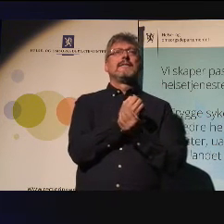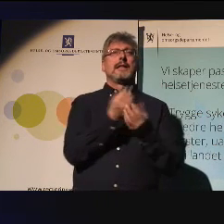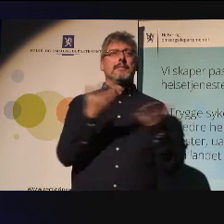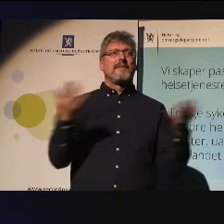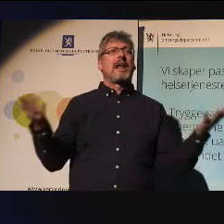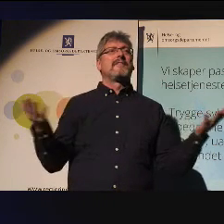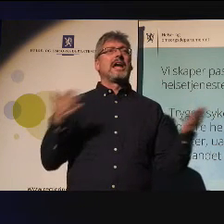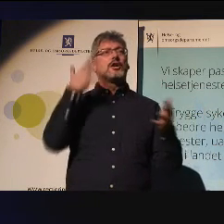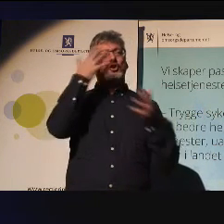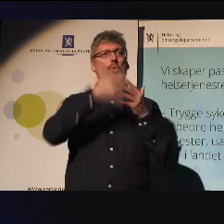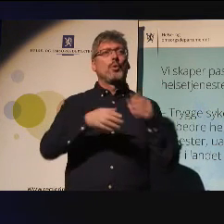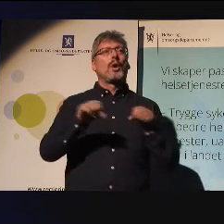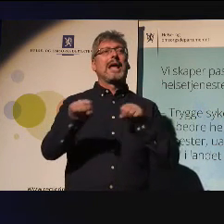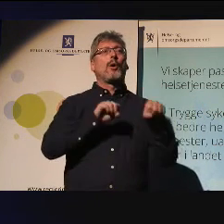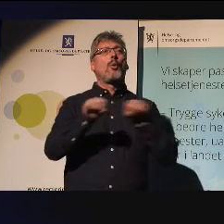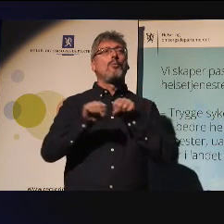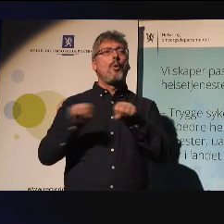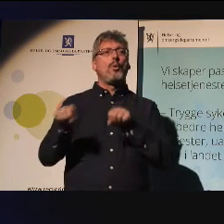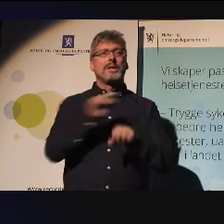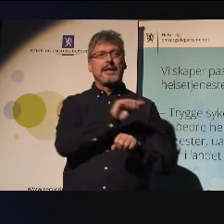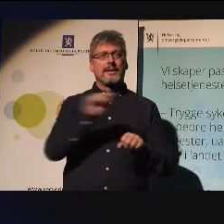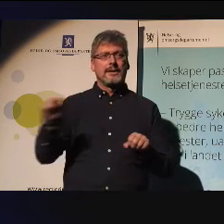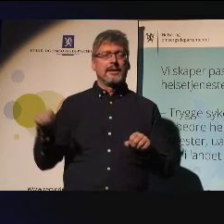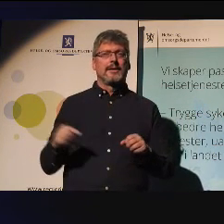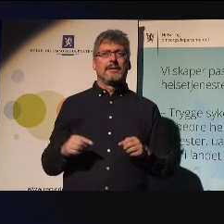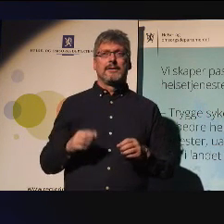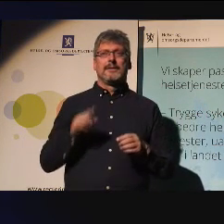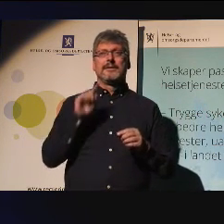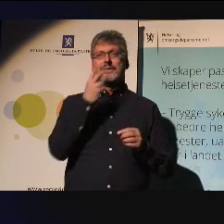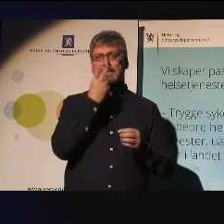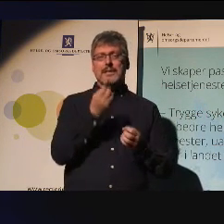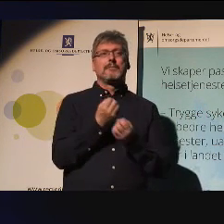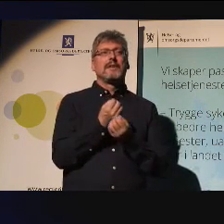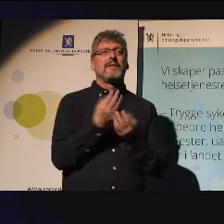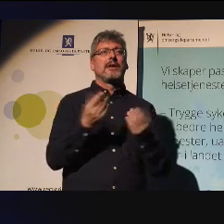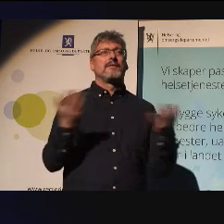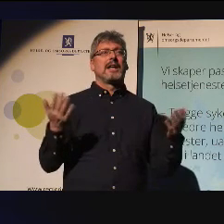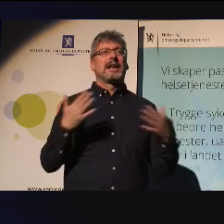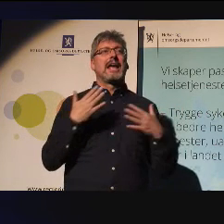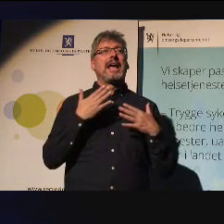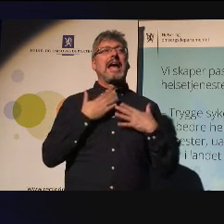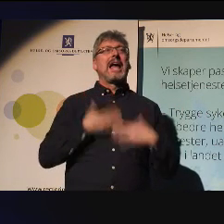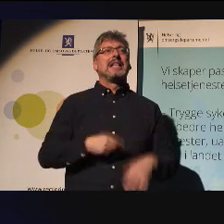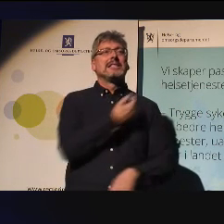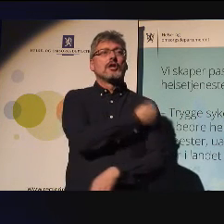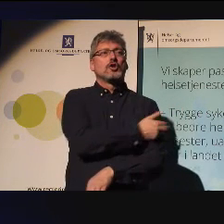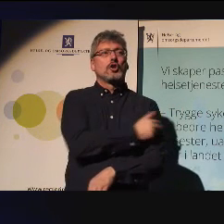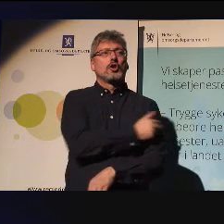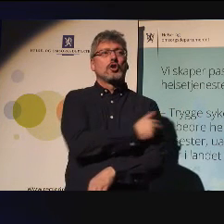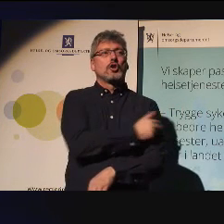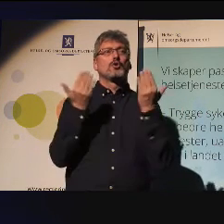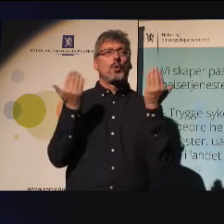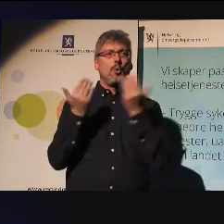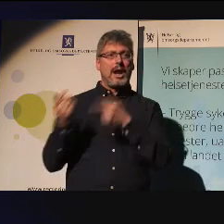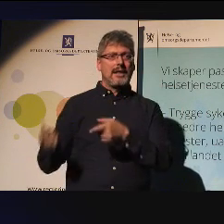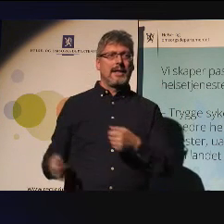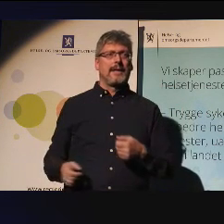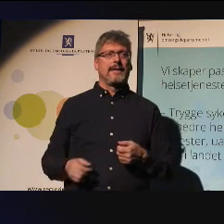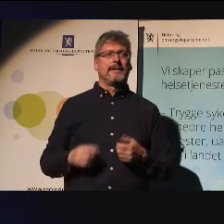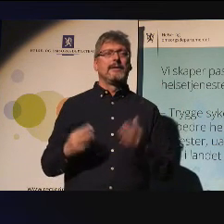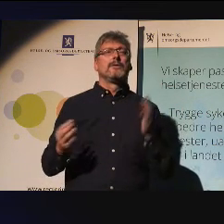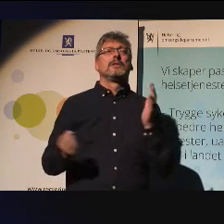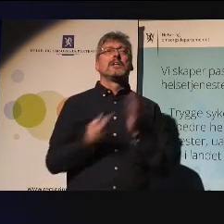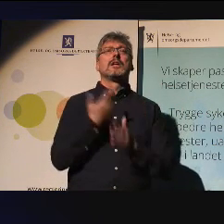i kommunene. Vi ser at det blir stadig flere helsesøstre i skolene. Og det skjer